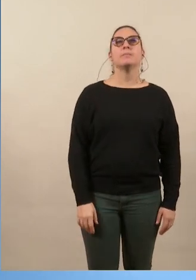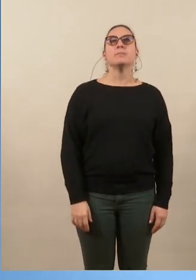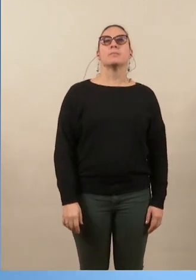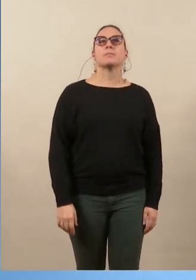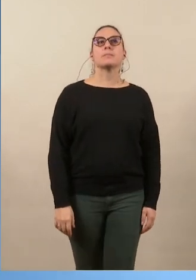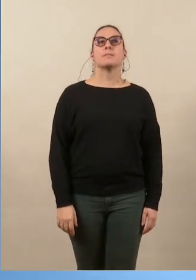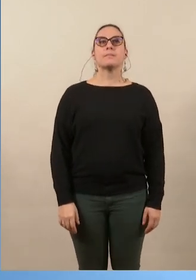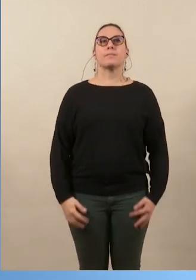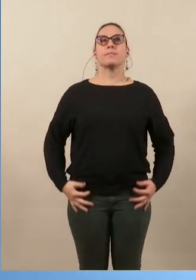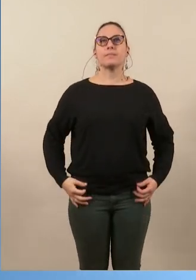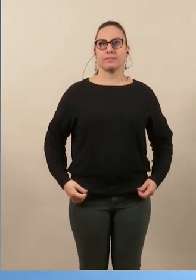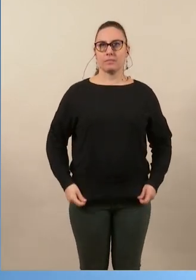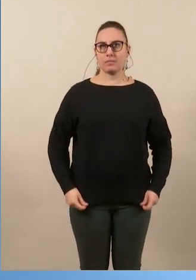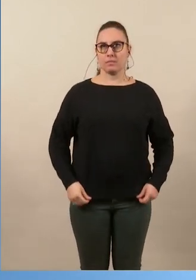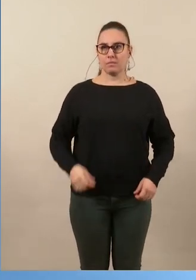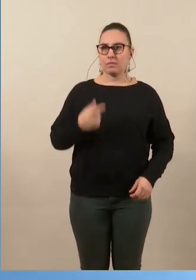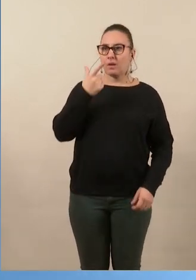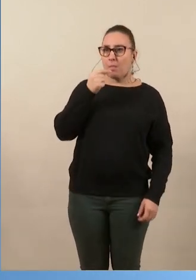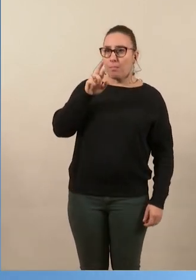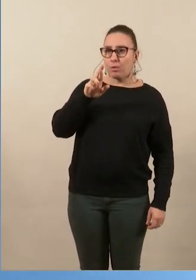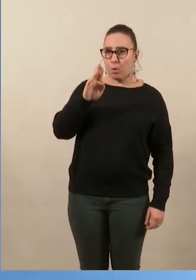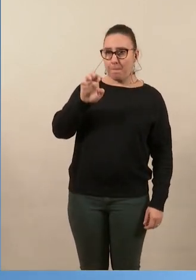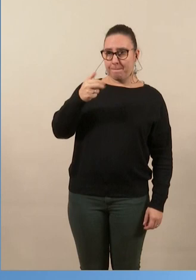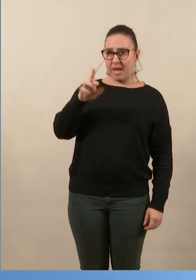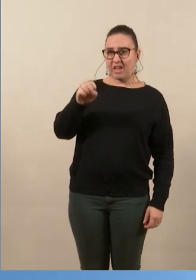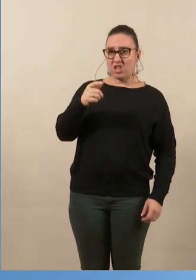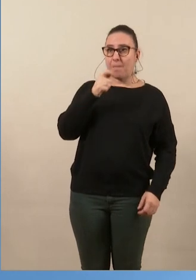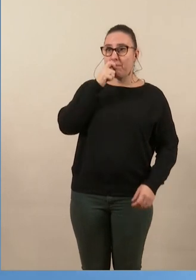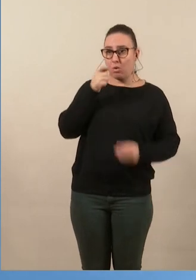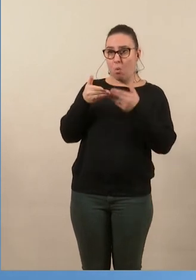spini monsieur Benre vous avez votre micro allumé oui